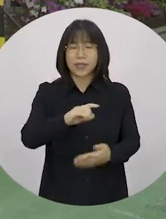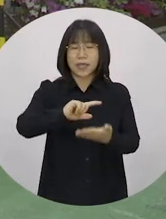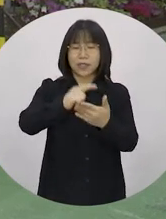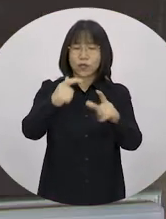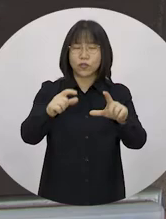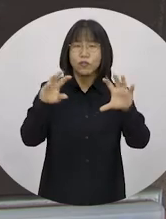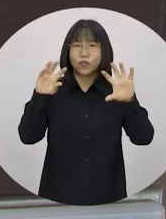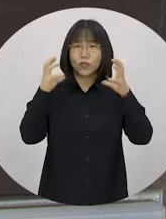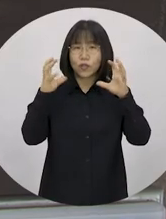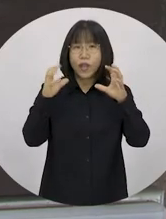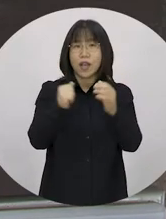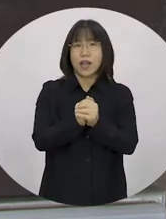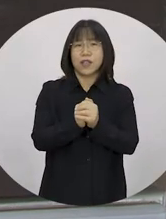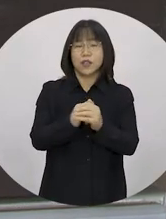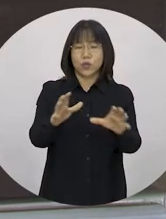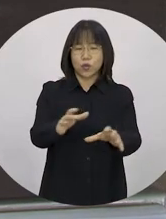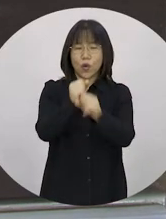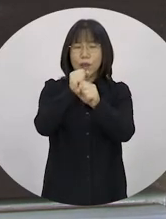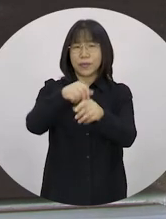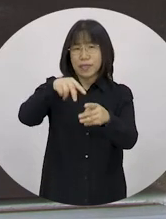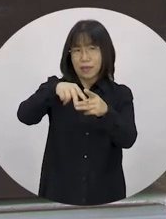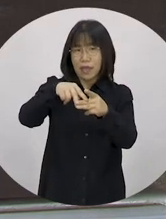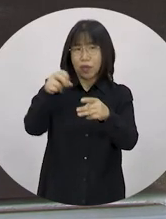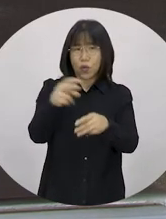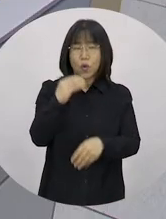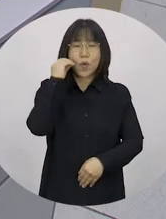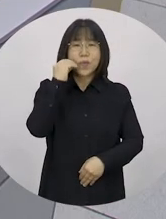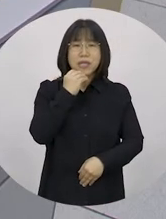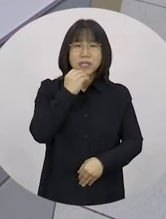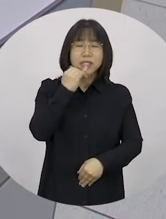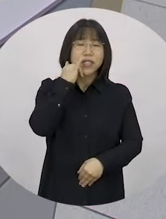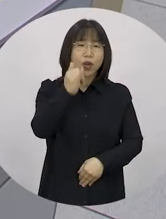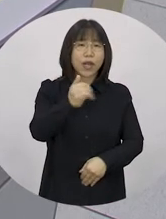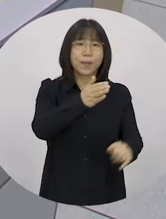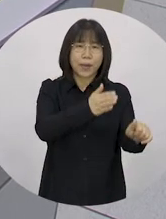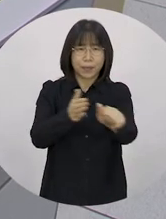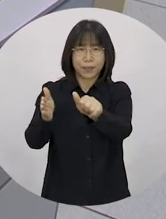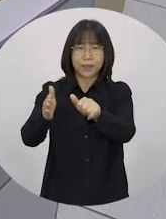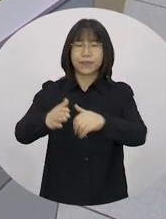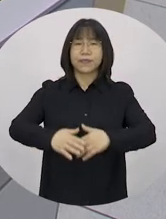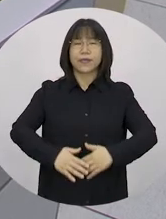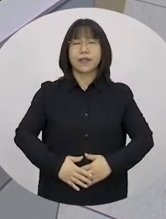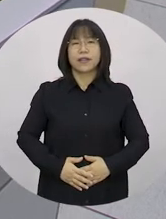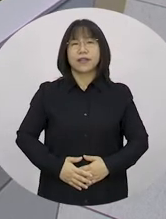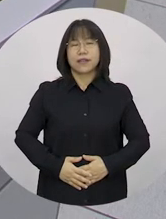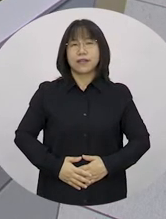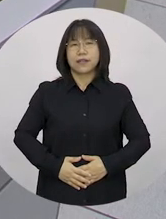사항은 강서구 육아종합지원센터 홈페이지나 전화로 문의하면 됩니다.